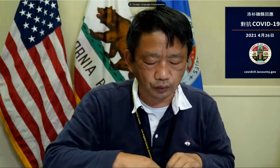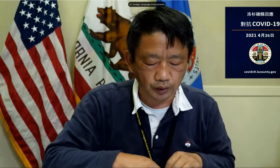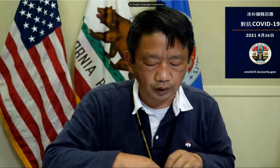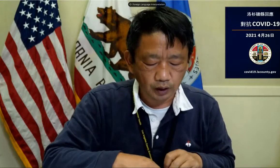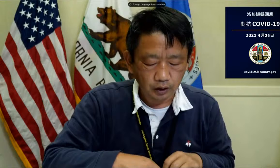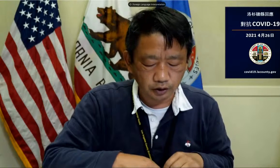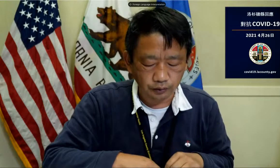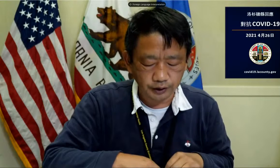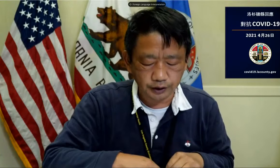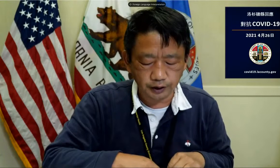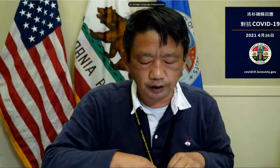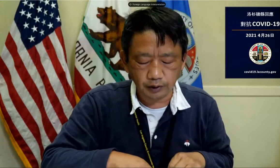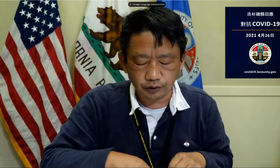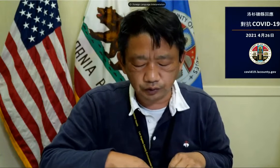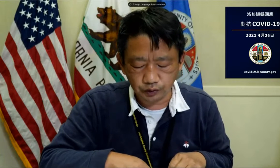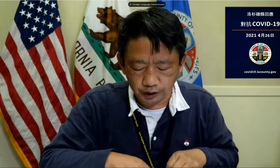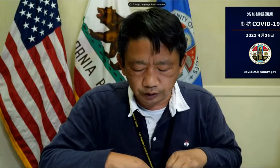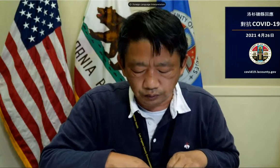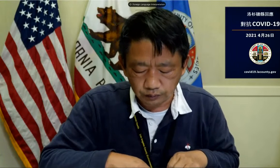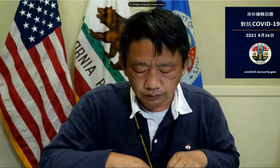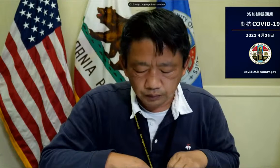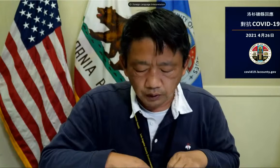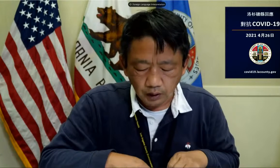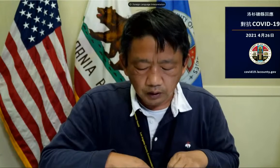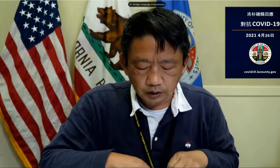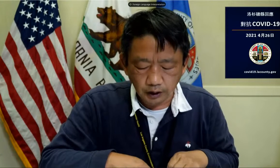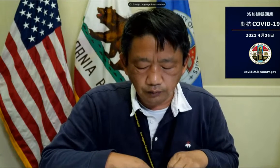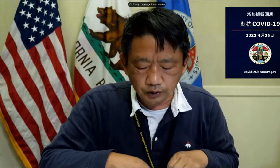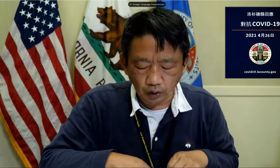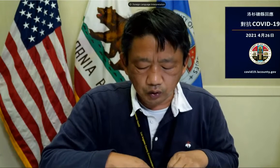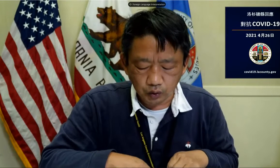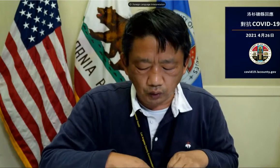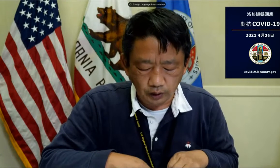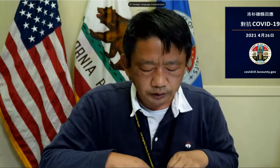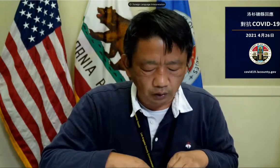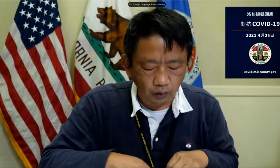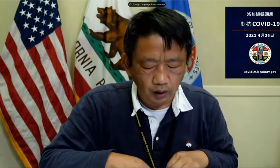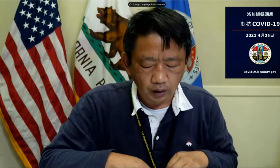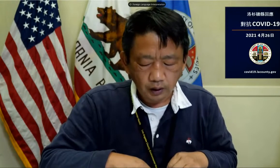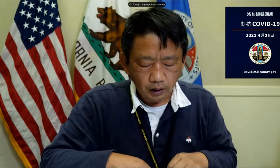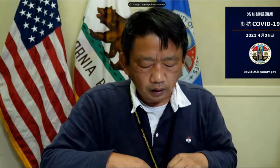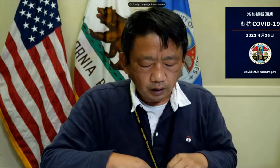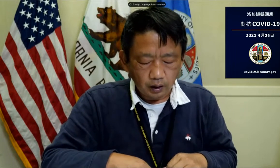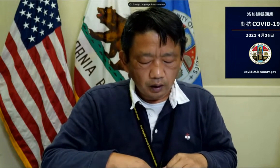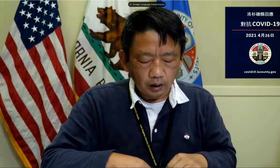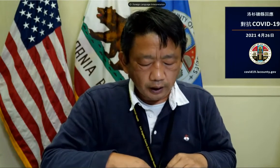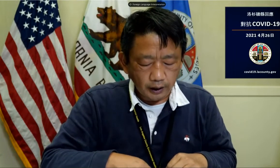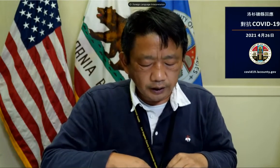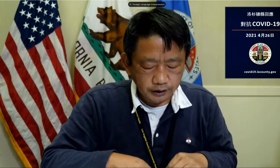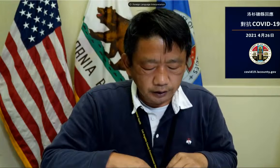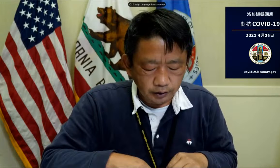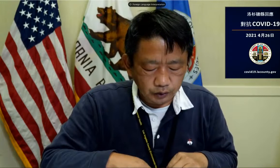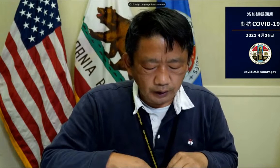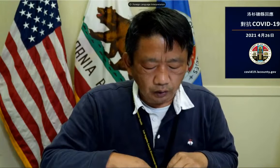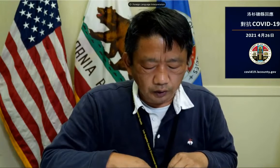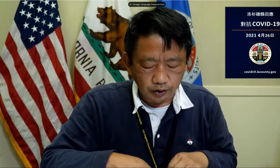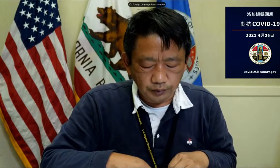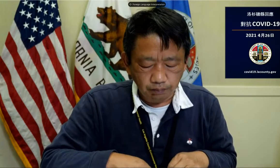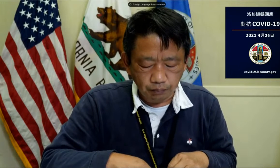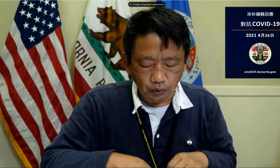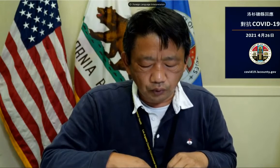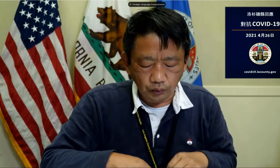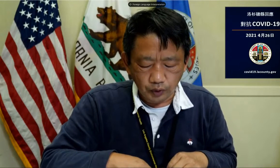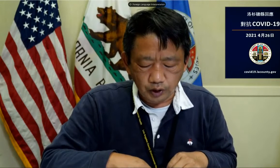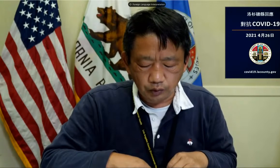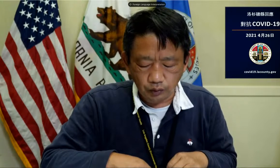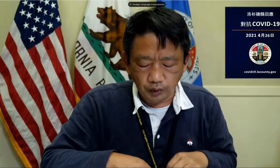需要预约走进式的疫苗接种。这意味着所有超过年龄16岁的落县居